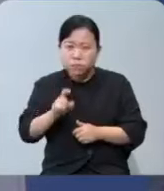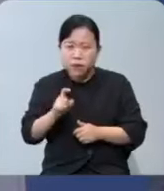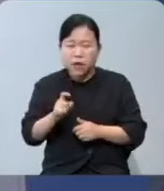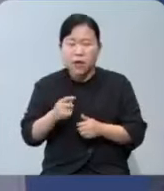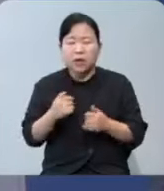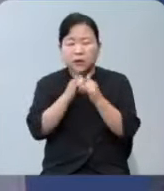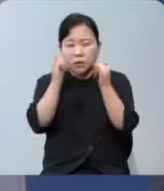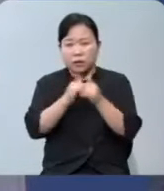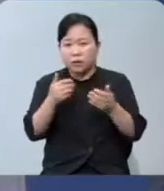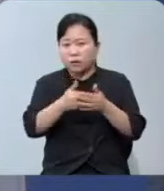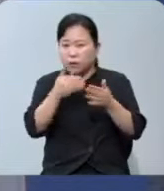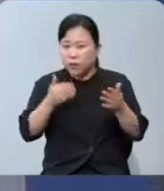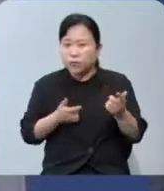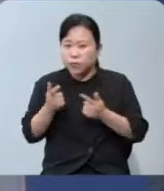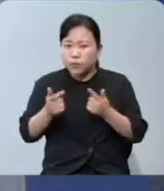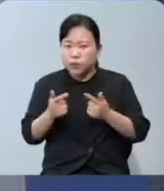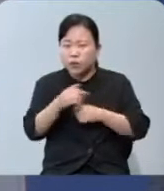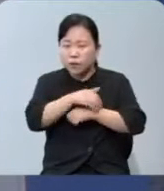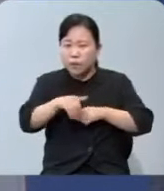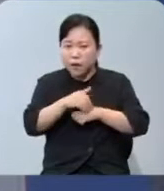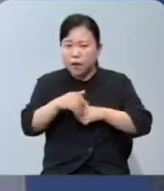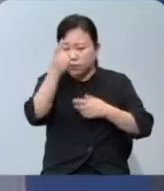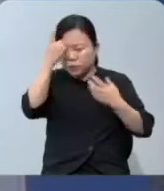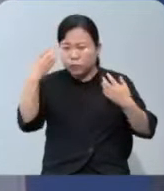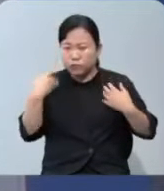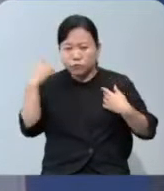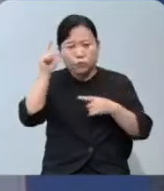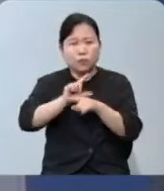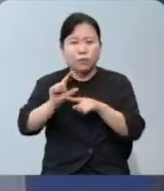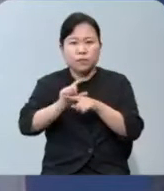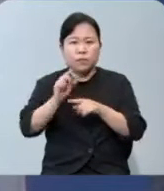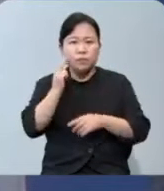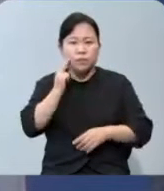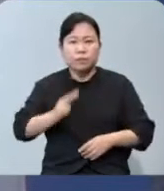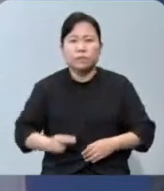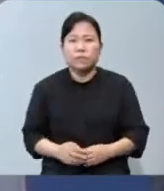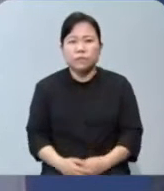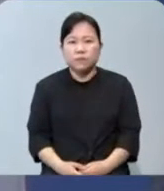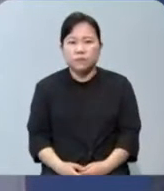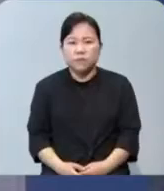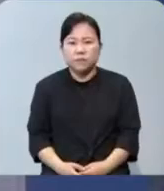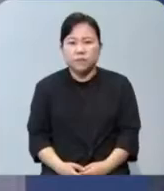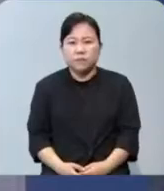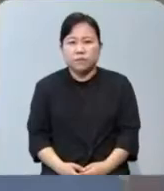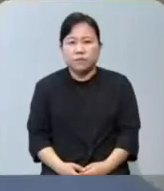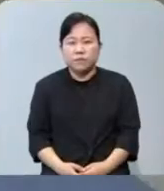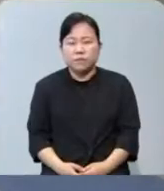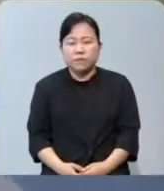조정을 앞두고 있는 방역당국은 고심에 빠졌습니다 보도에 천추 난 기자입니다